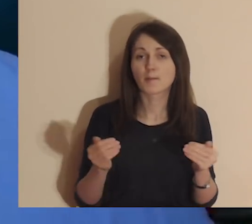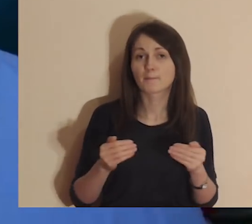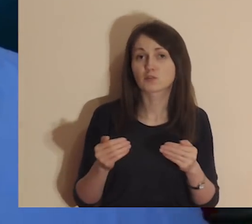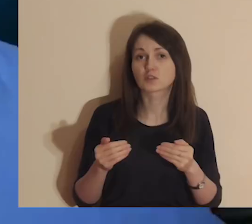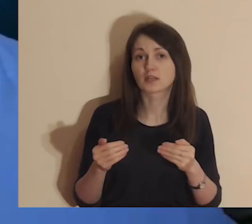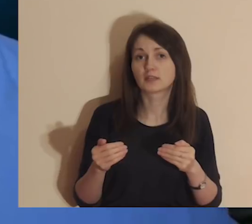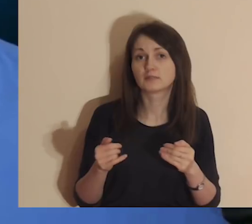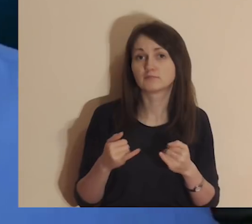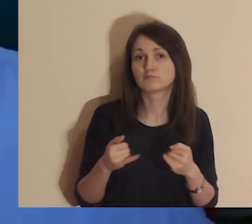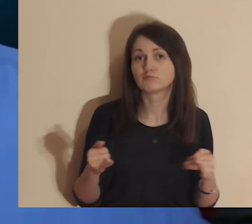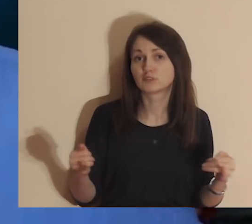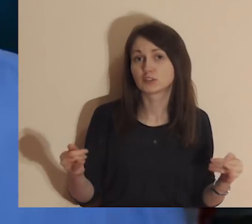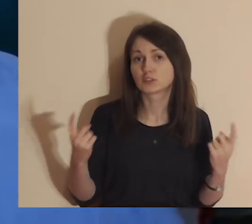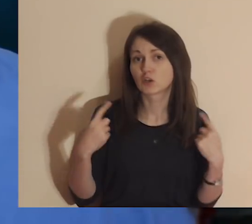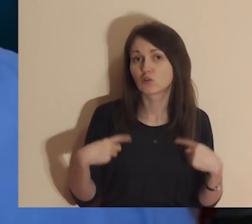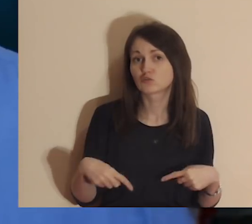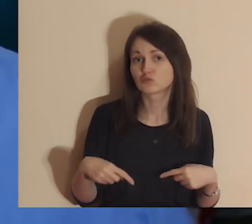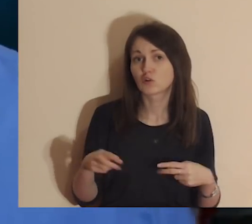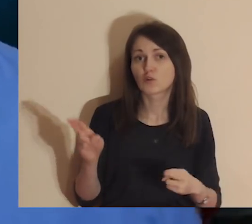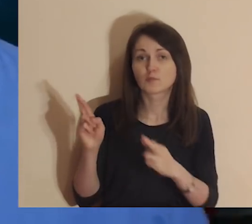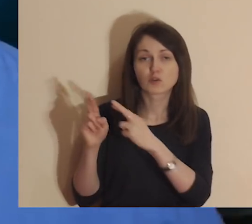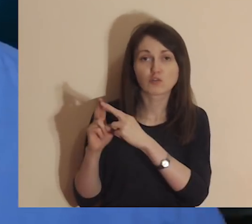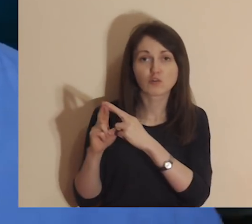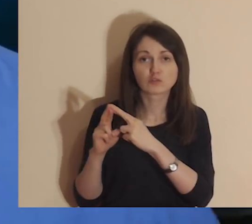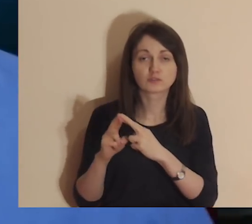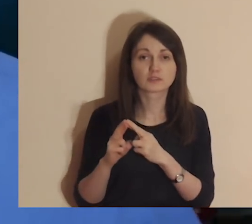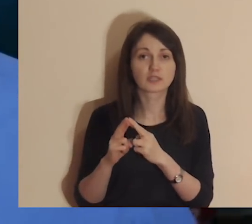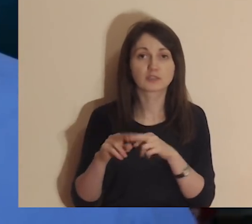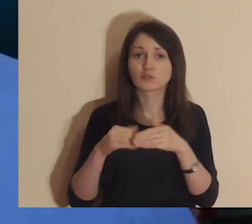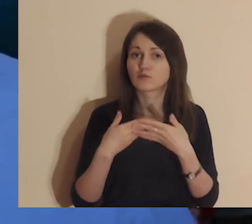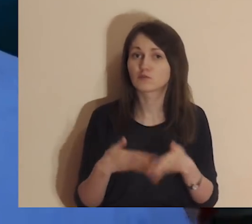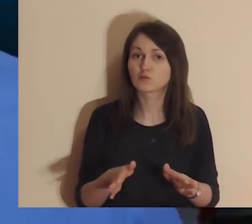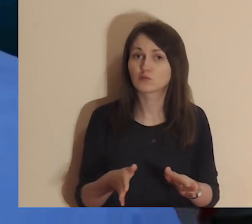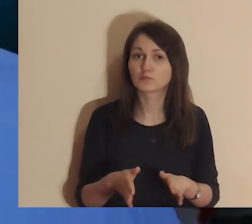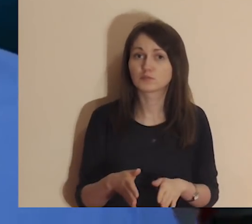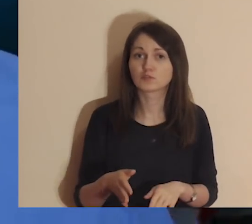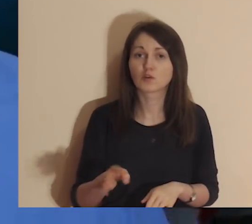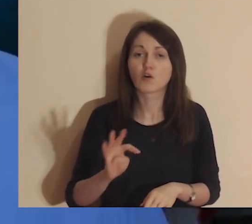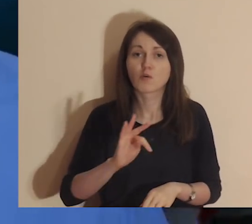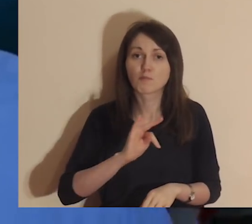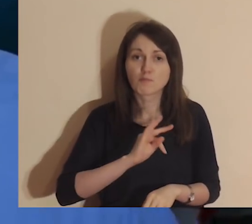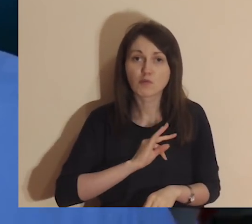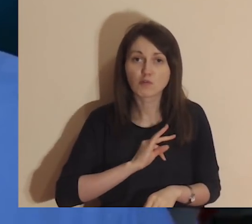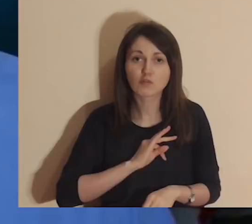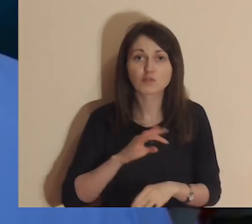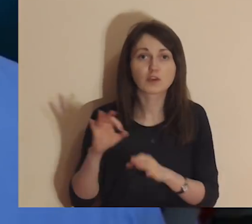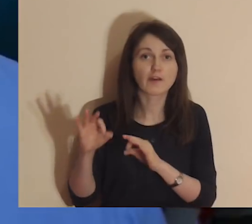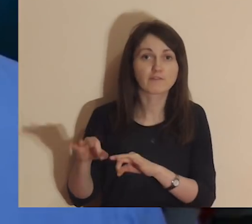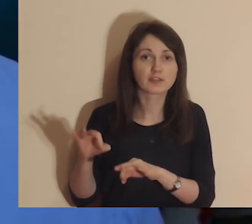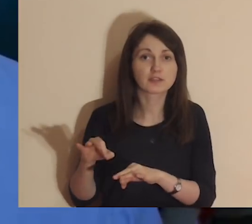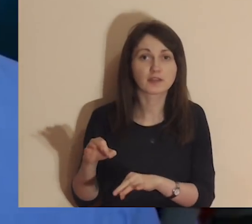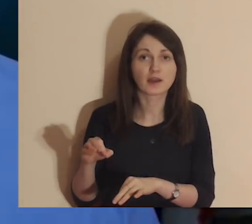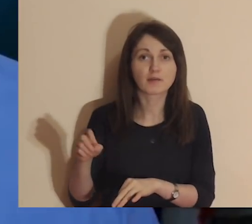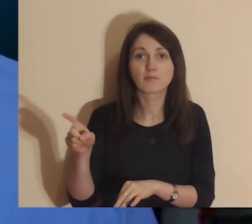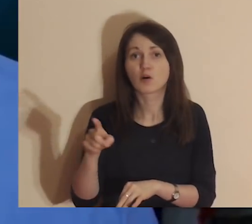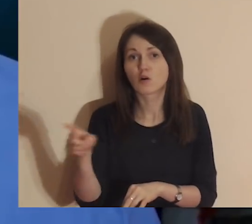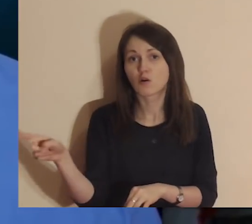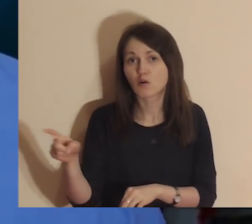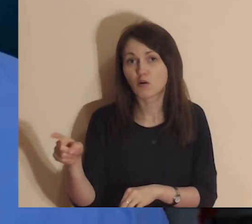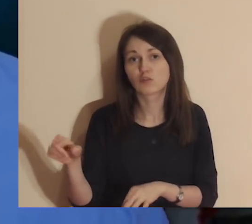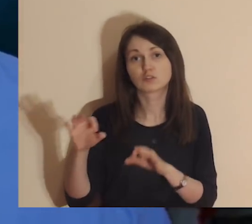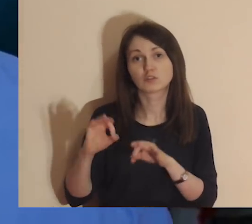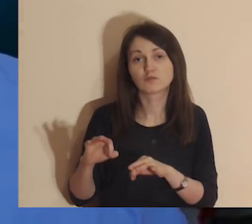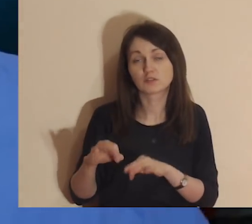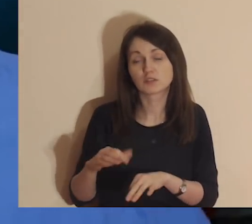różnej sytuacji. Można się pogubić w relacjach z innymi osobami z mojej winy, bo popełniłem jakieś błędy, ale też z winy innych osób, bo mnie ludzie jakoś